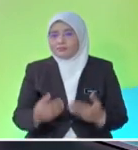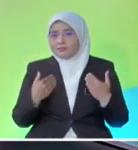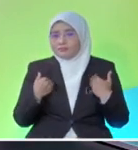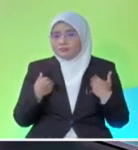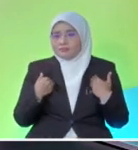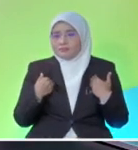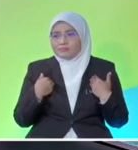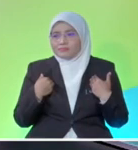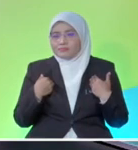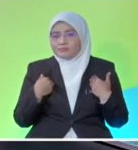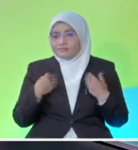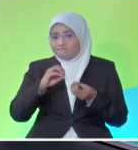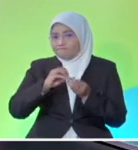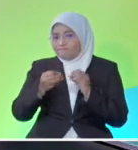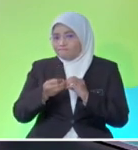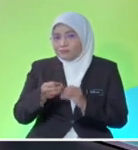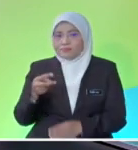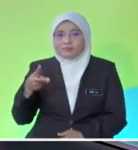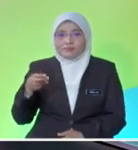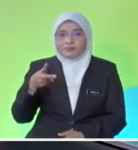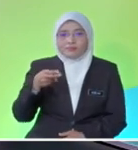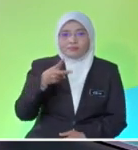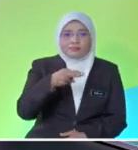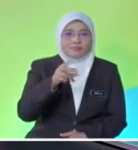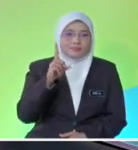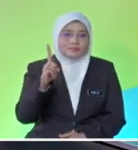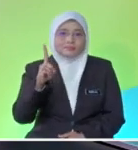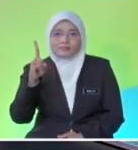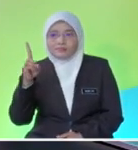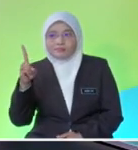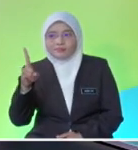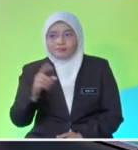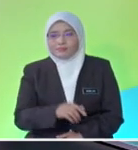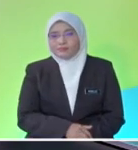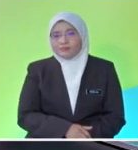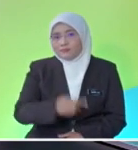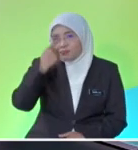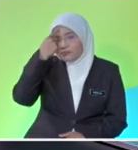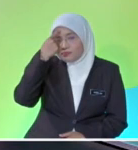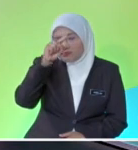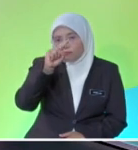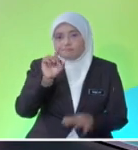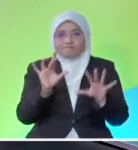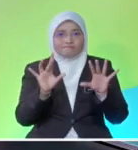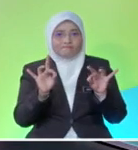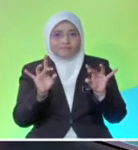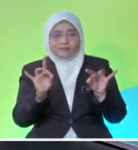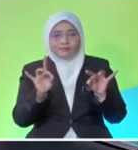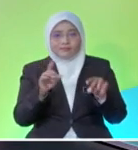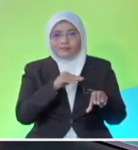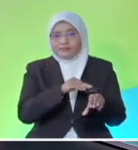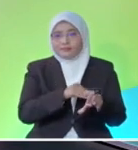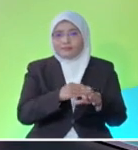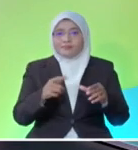guntingkan. Baik. Kita akan gunting satu persatu supaya kita boleh lekatkan pada pinggan kertas kita